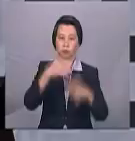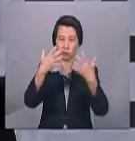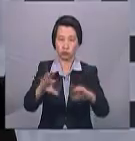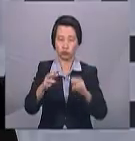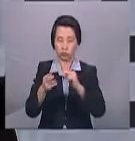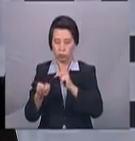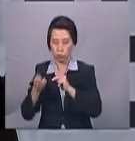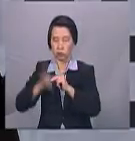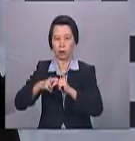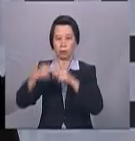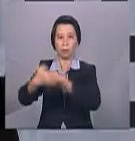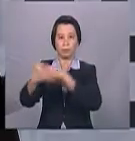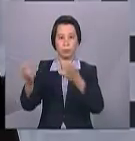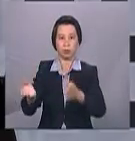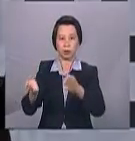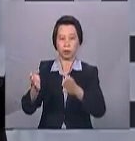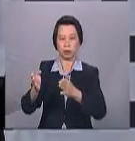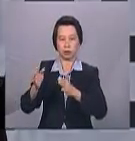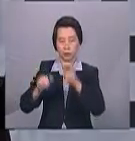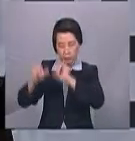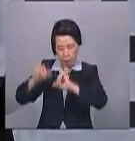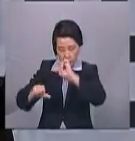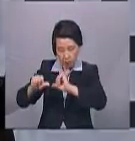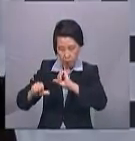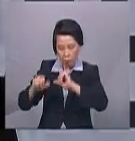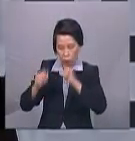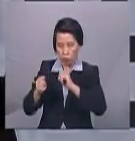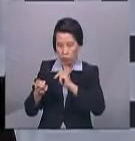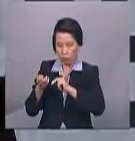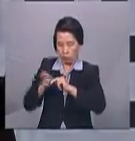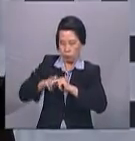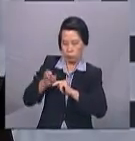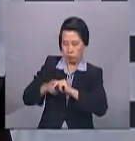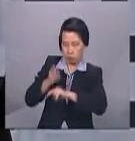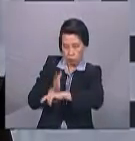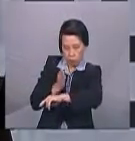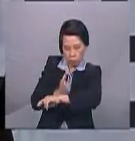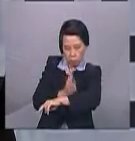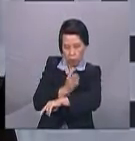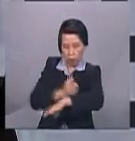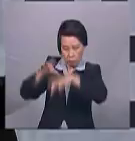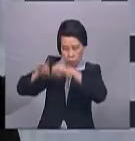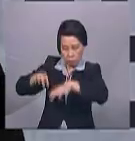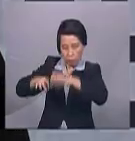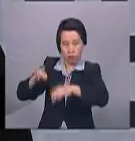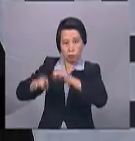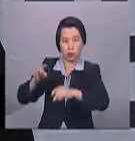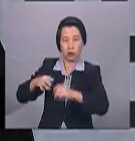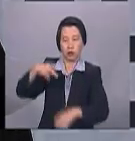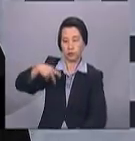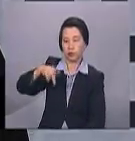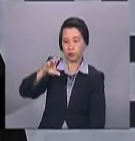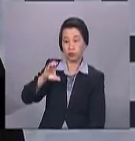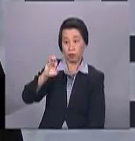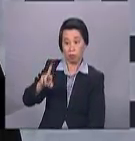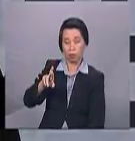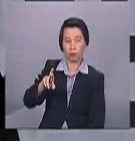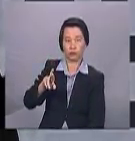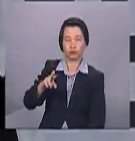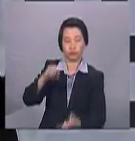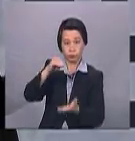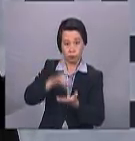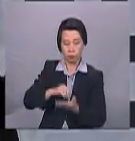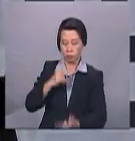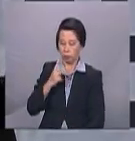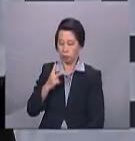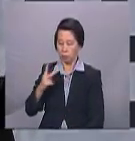tambah makmal supaya kita boleh tingkatkan test yang test RT-PCR. Jadi di Kementerian